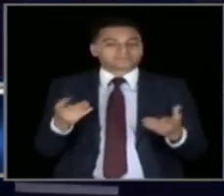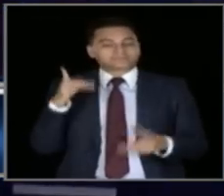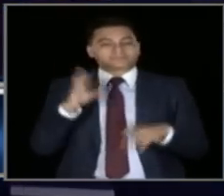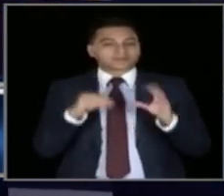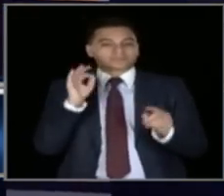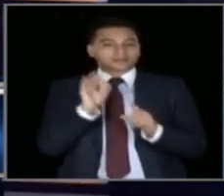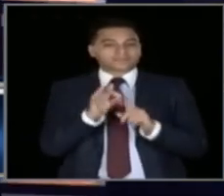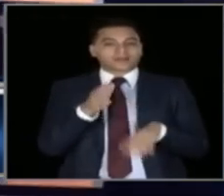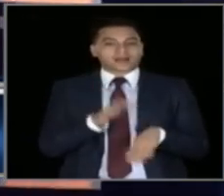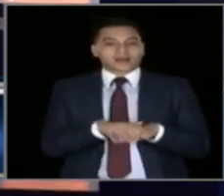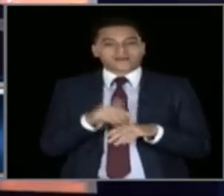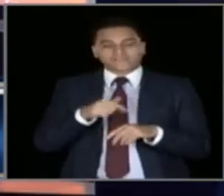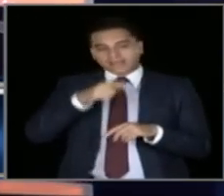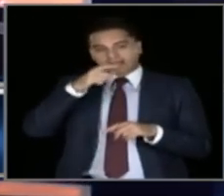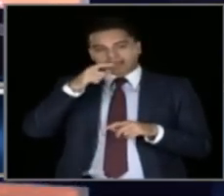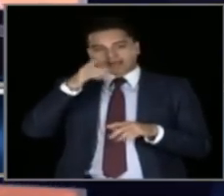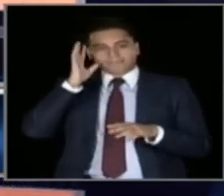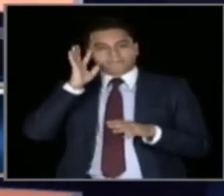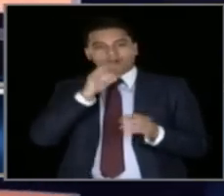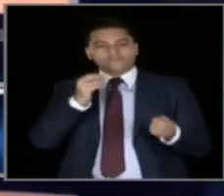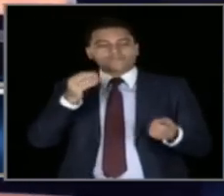بتدور أحداثها في جنة خيالية